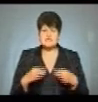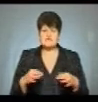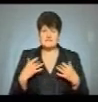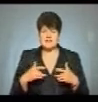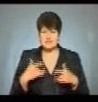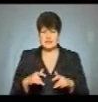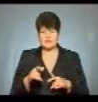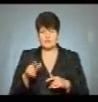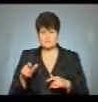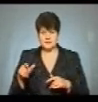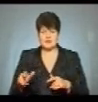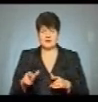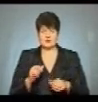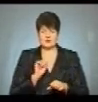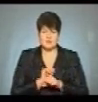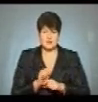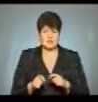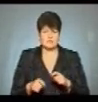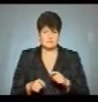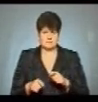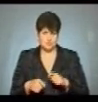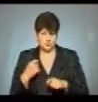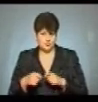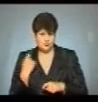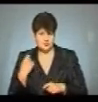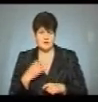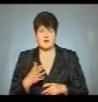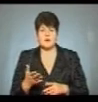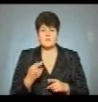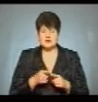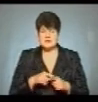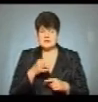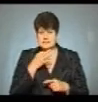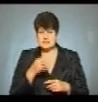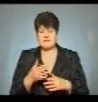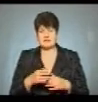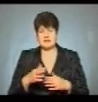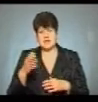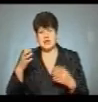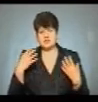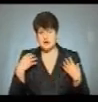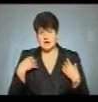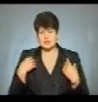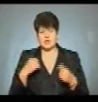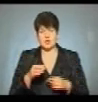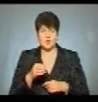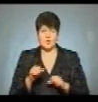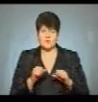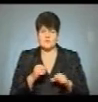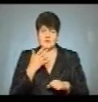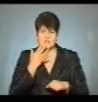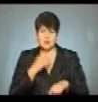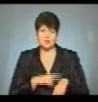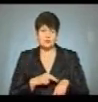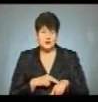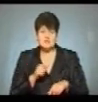заручників, вчилися припиняти заворушення та непокору засуджених. Про це повідомив начальник управління Нацполіції області Олександр Розпутній. За його